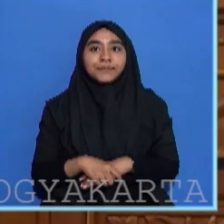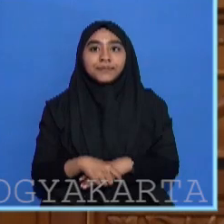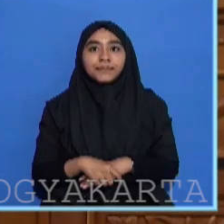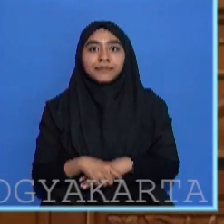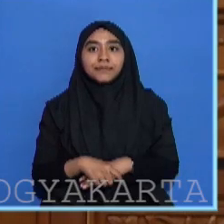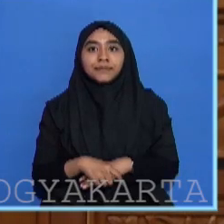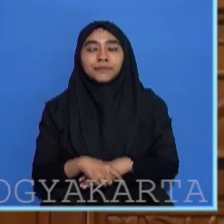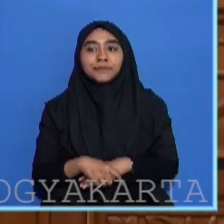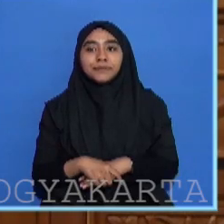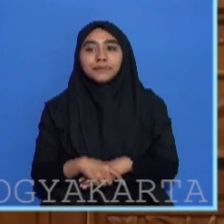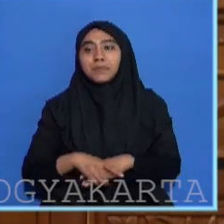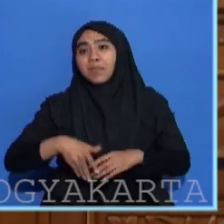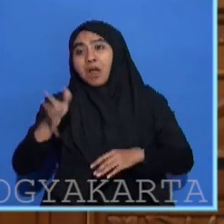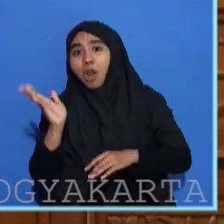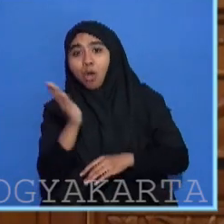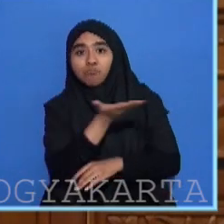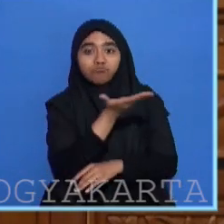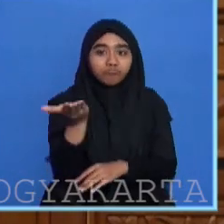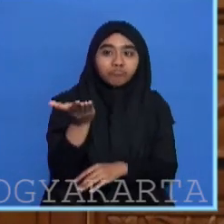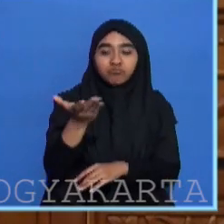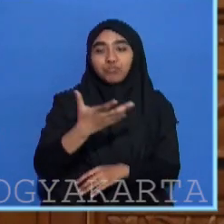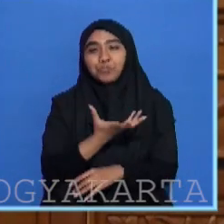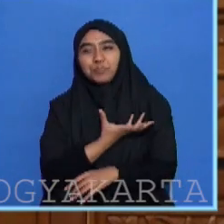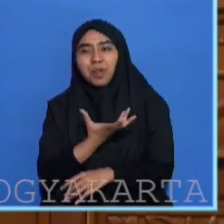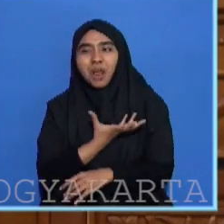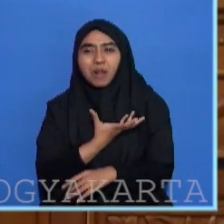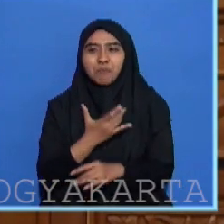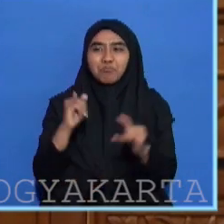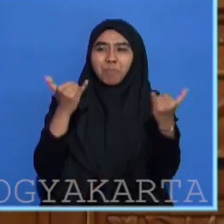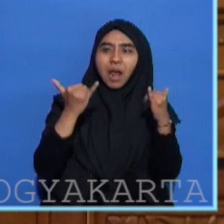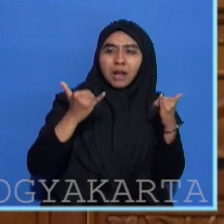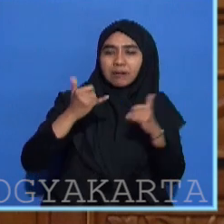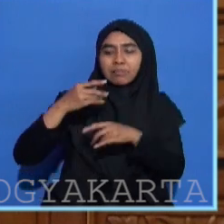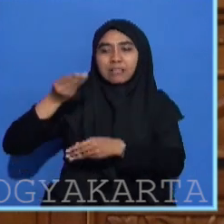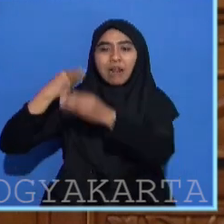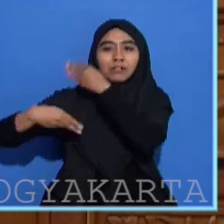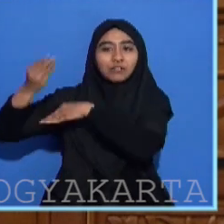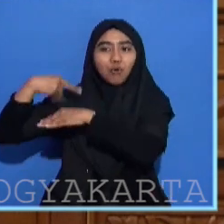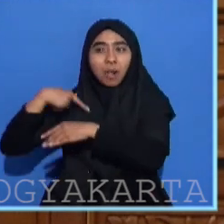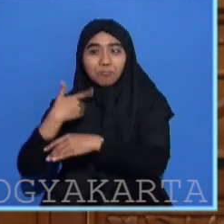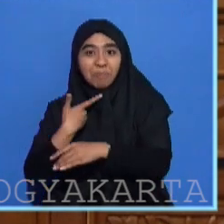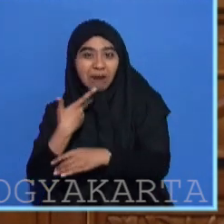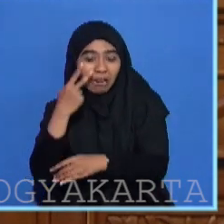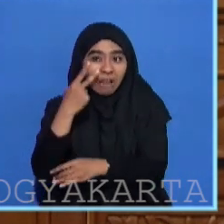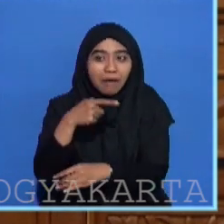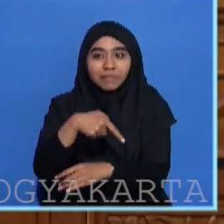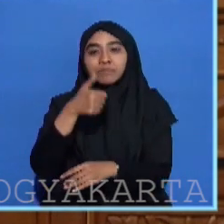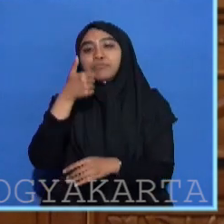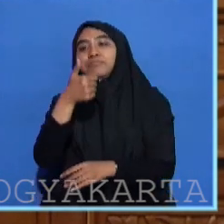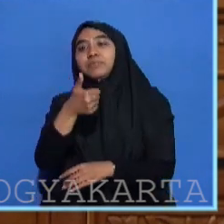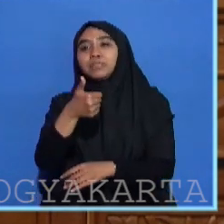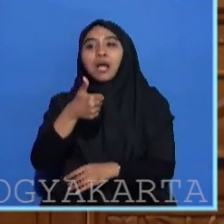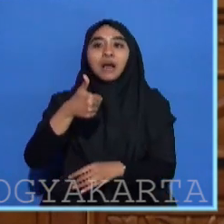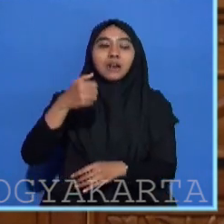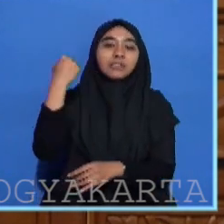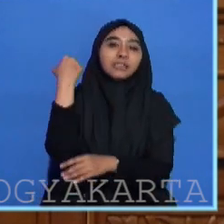menawi panjenengan bade Mirzani maniko warni dolanan tradisional panjenengan saget tindak ing Padusunan pandes panggungharjo